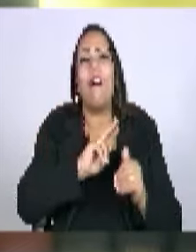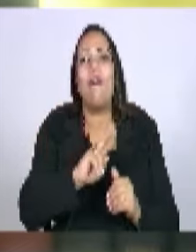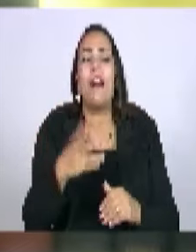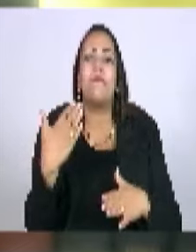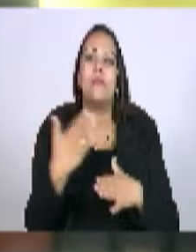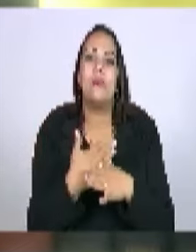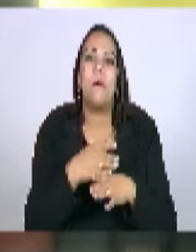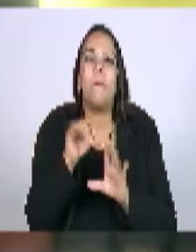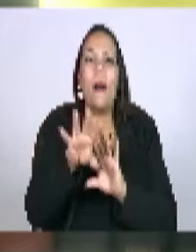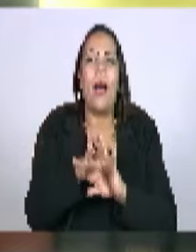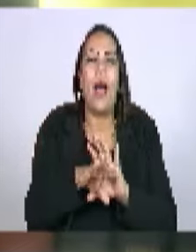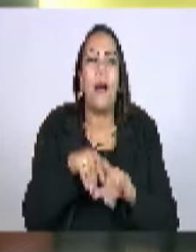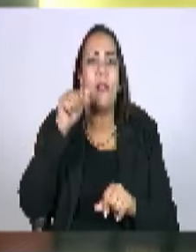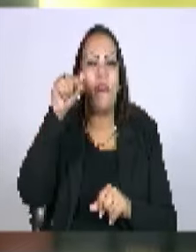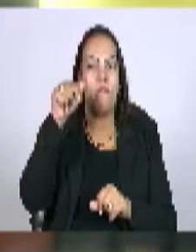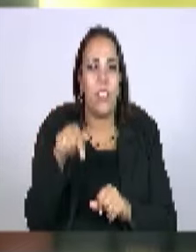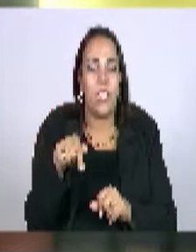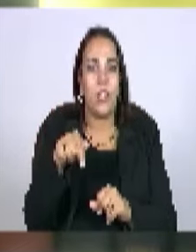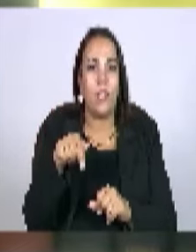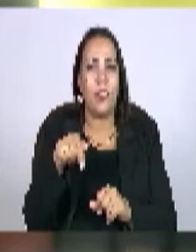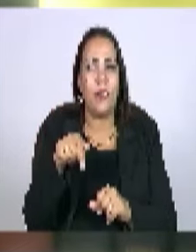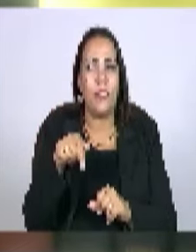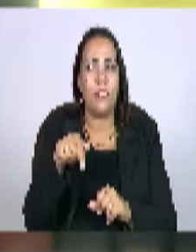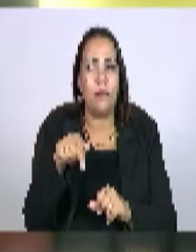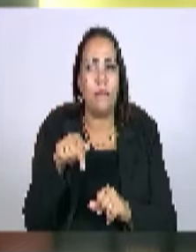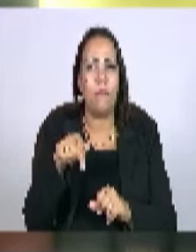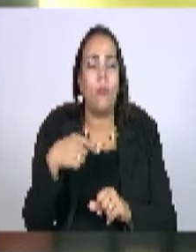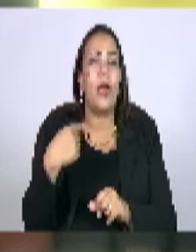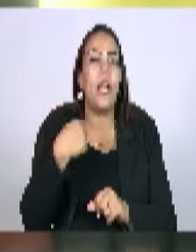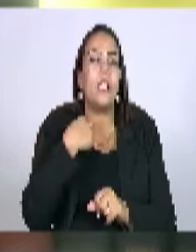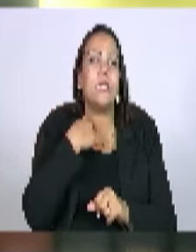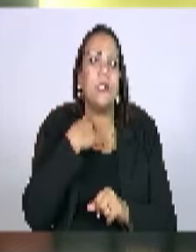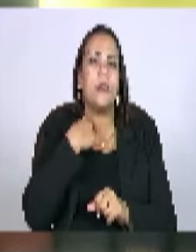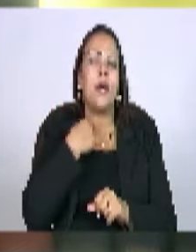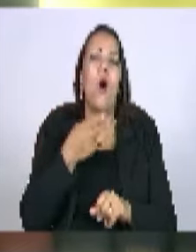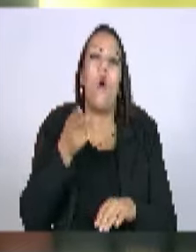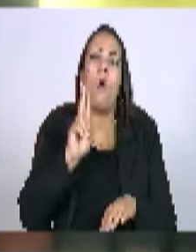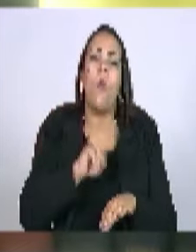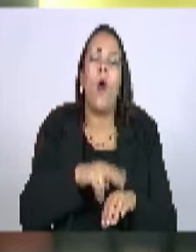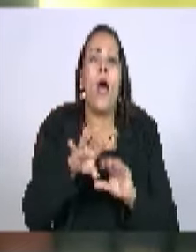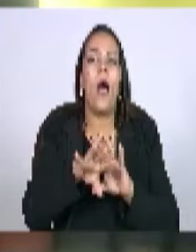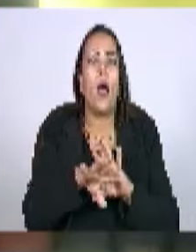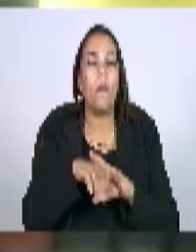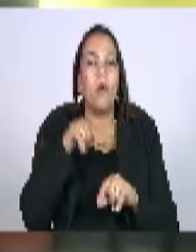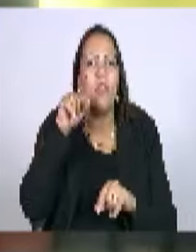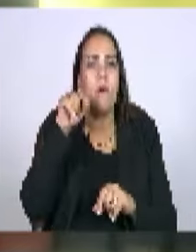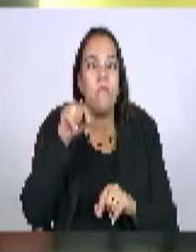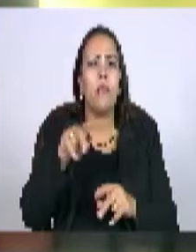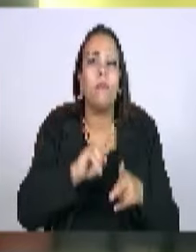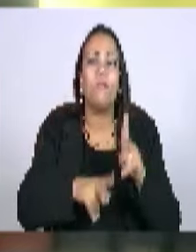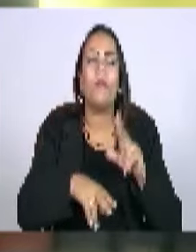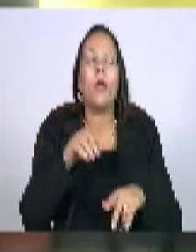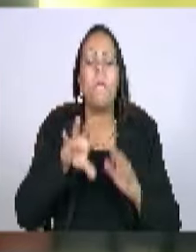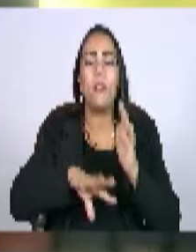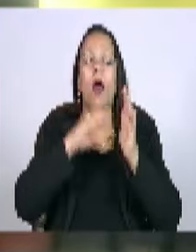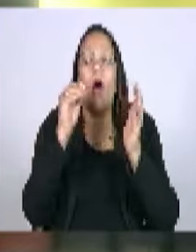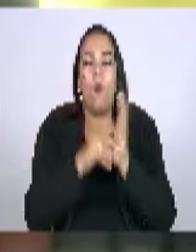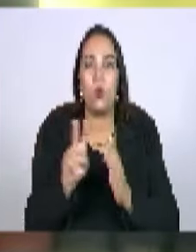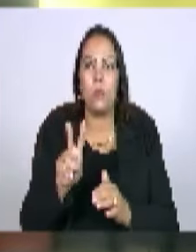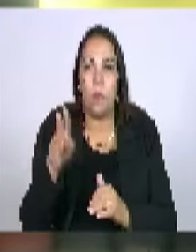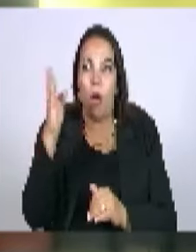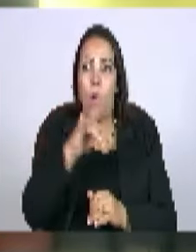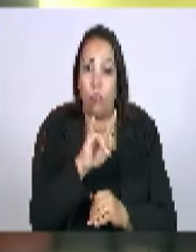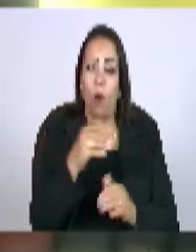بشان ما حدث في ا غزه وما حدث ملابسات الامر منذ 7 اكتوبر حتى